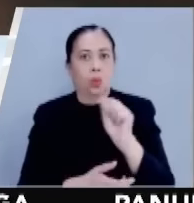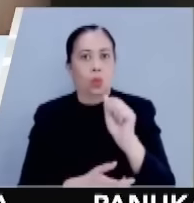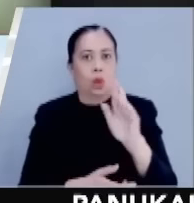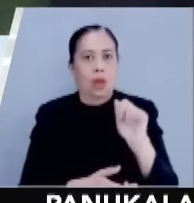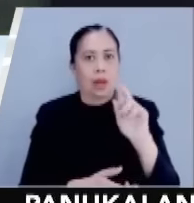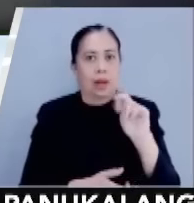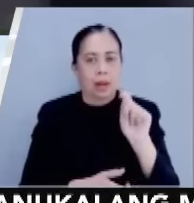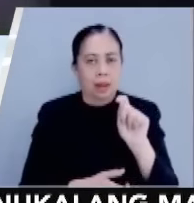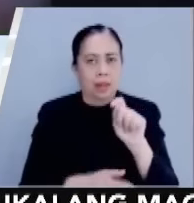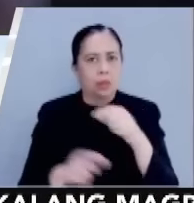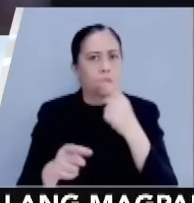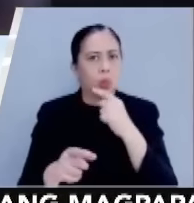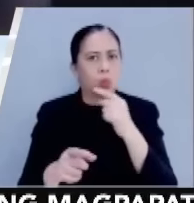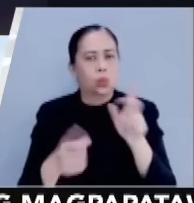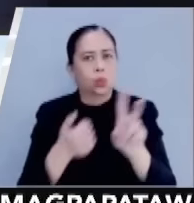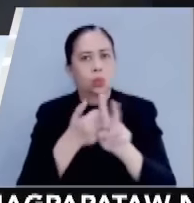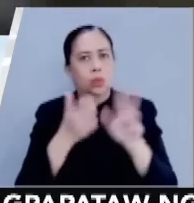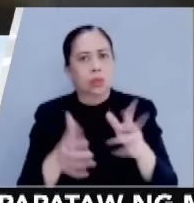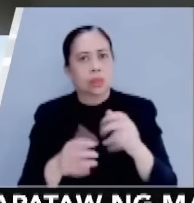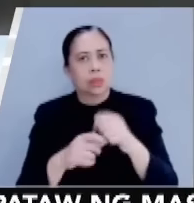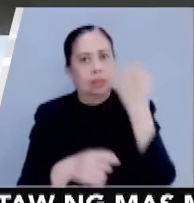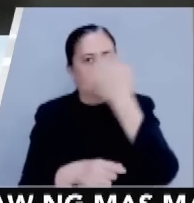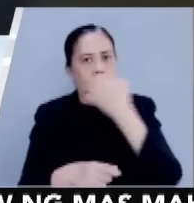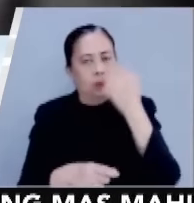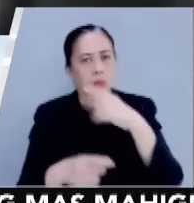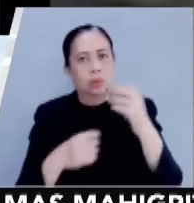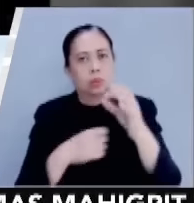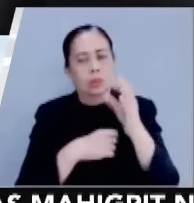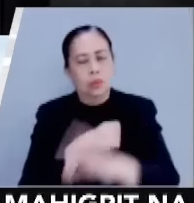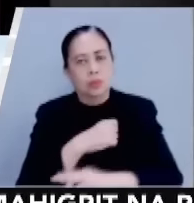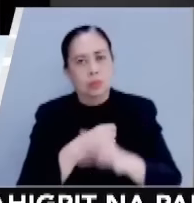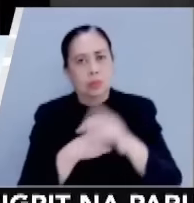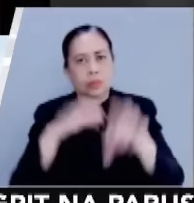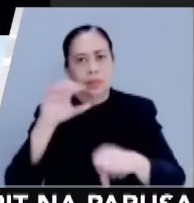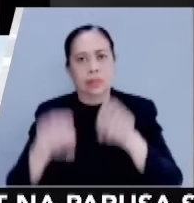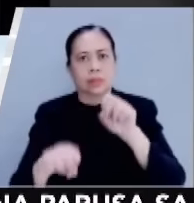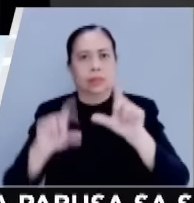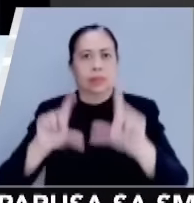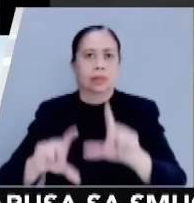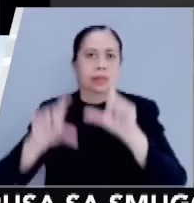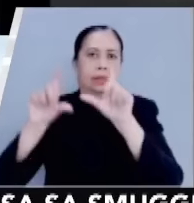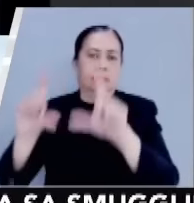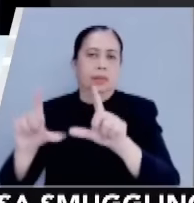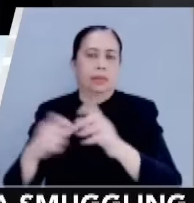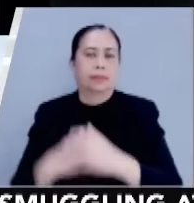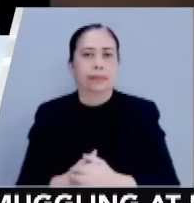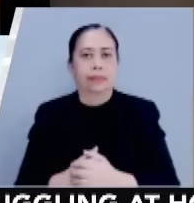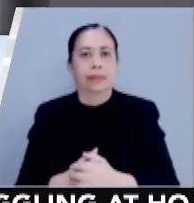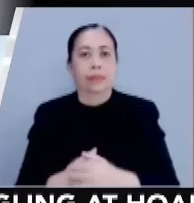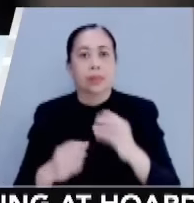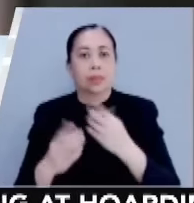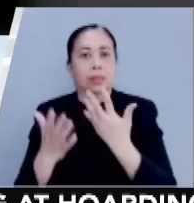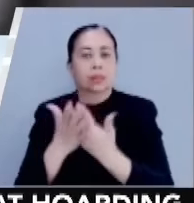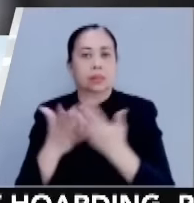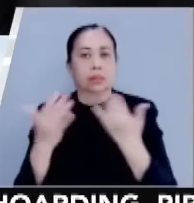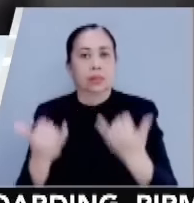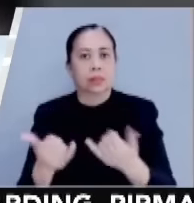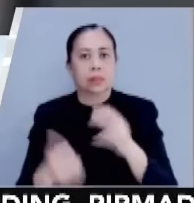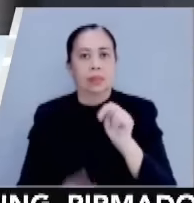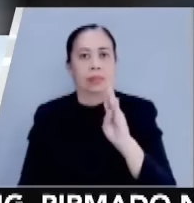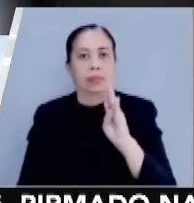na biktima. Sinisika pa namin makuha ang panig ng mga inaresto na naharap sa reklamong Cybercrime Prevention Act at nakakulong ngayon sa NBI Region